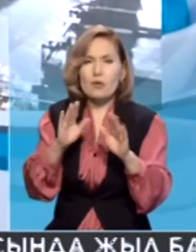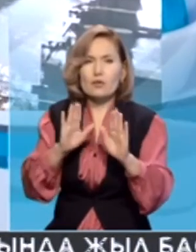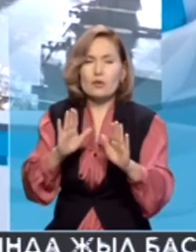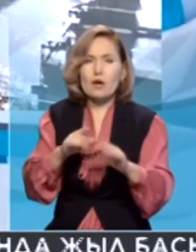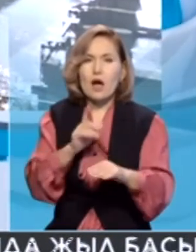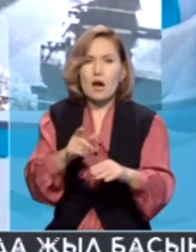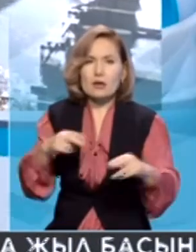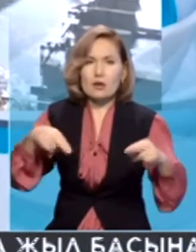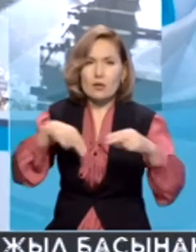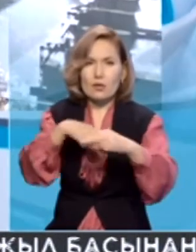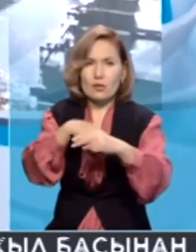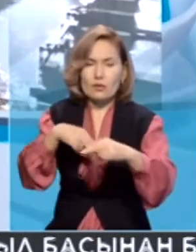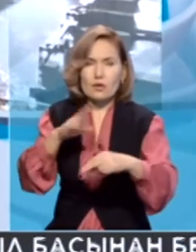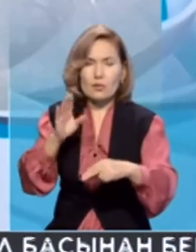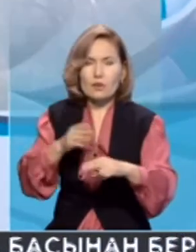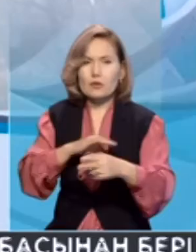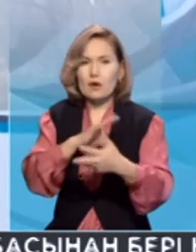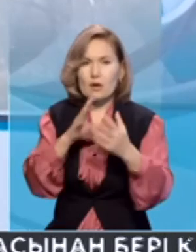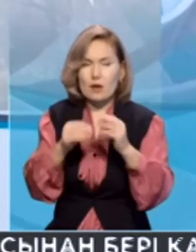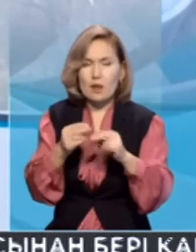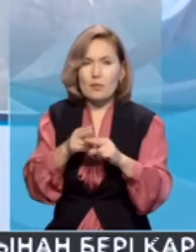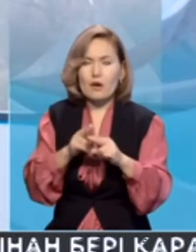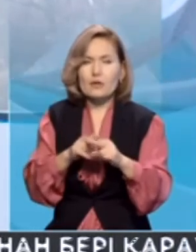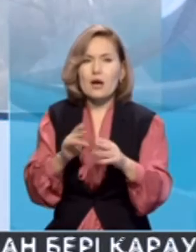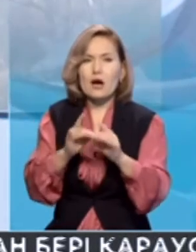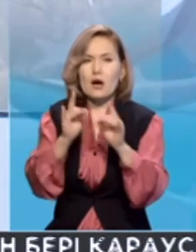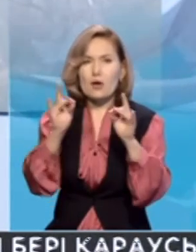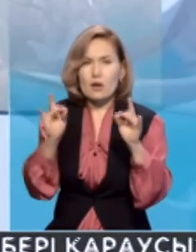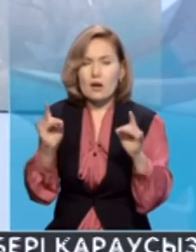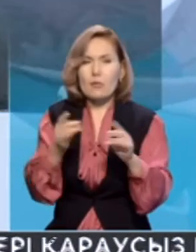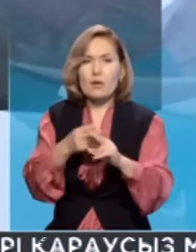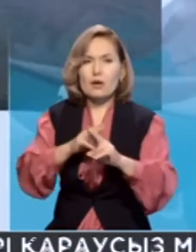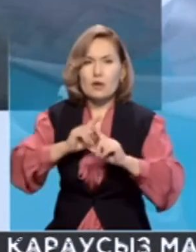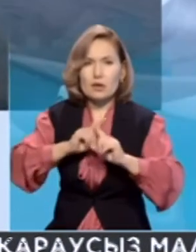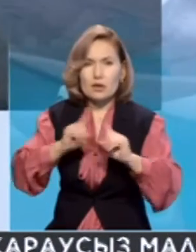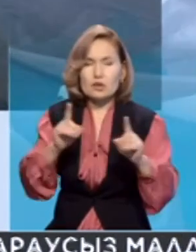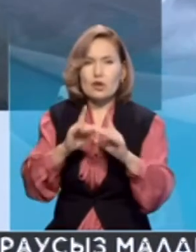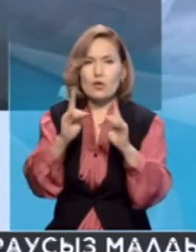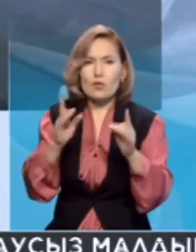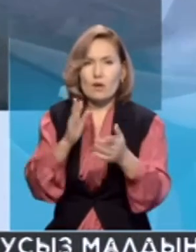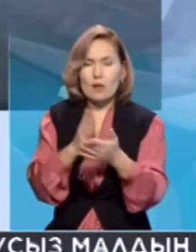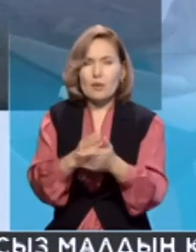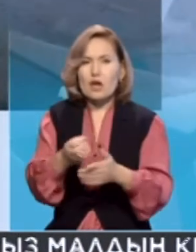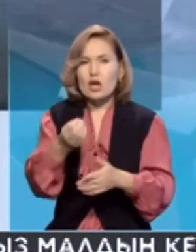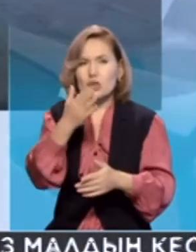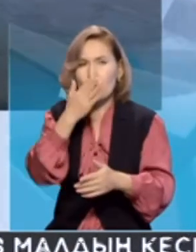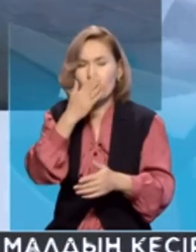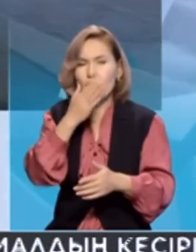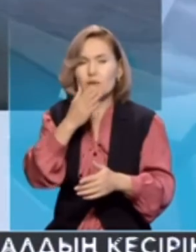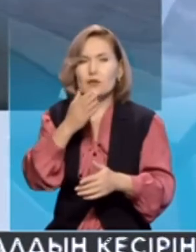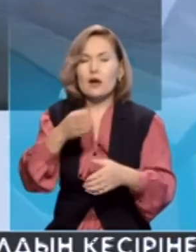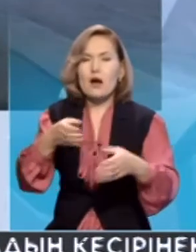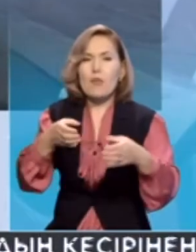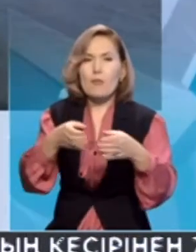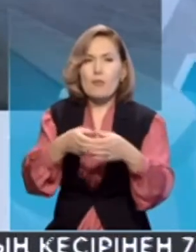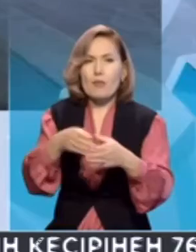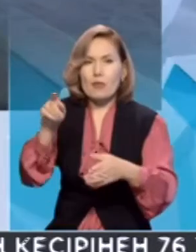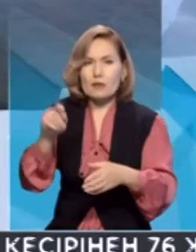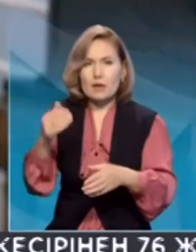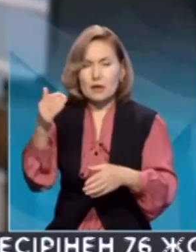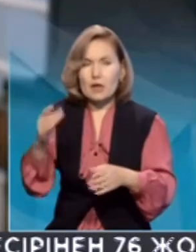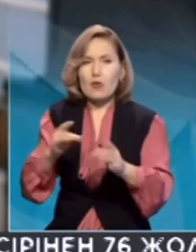болады. Аспалы көпірге келсек, оның конструкциясы бірегей, ерекше. Биыл жапондық мамандар келіп, көпір жағдайымен